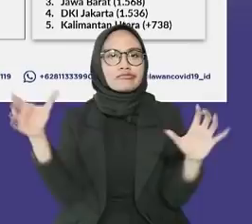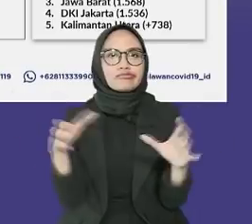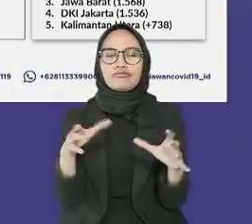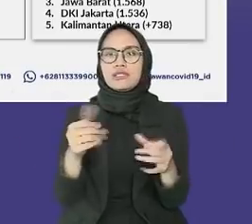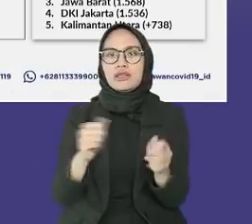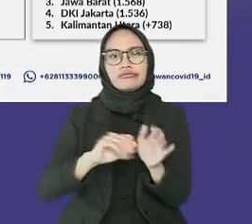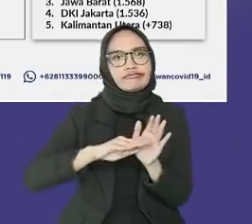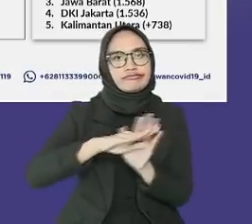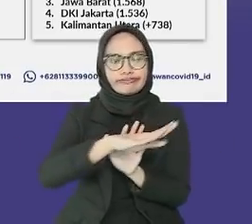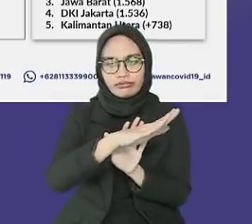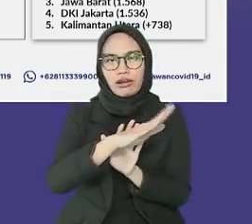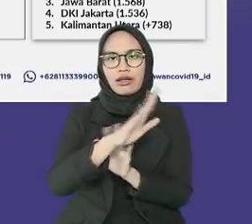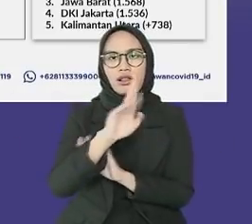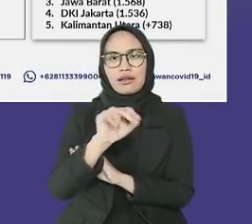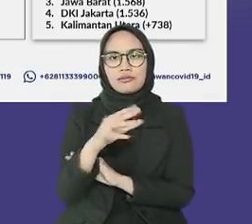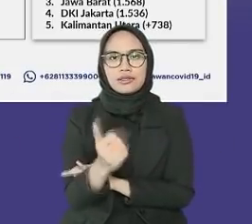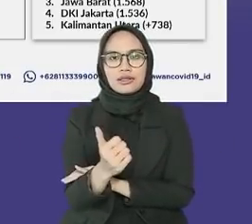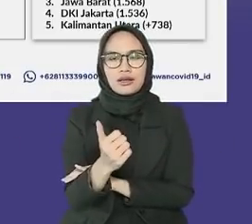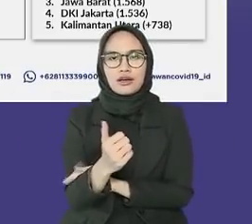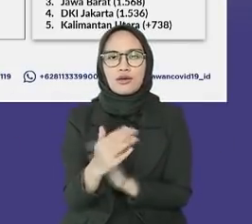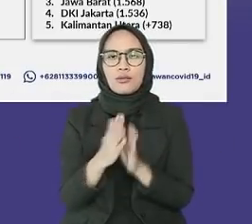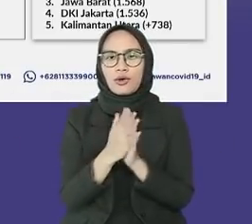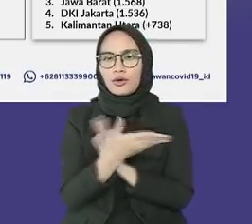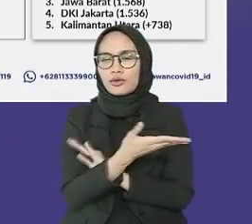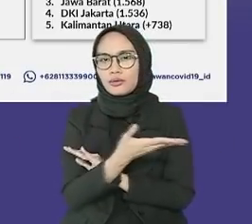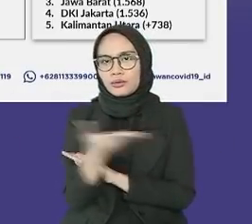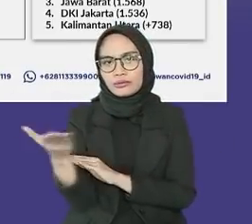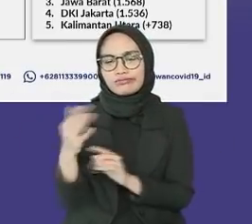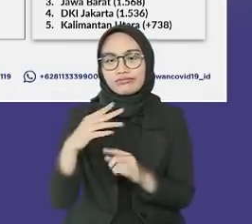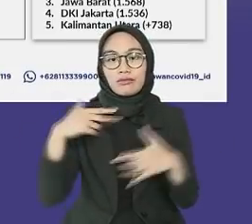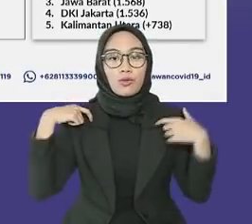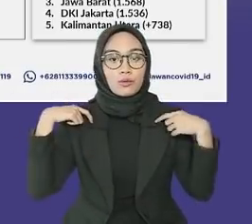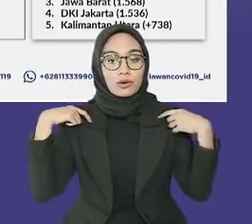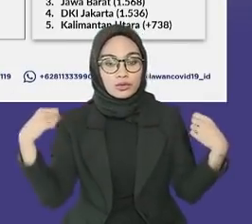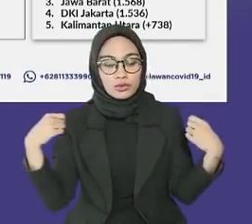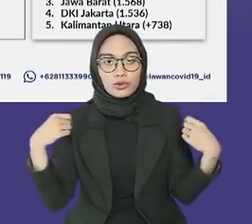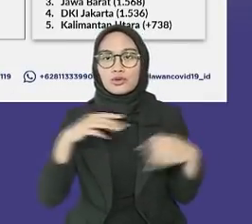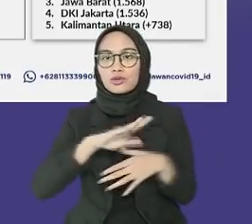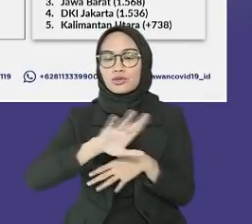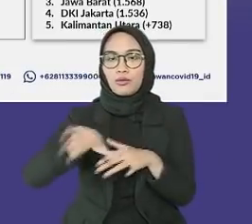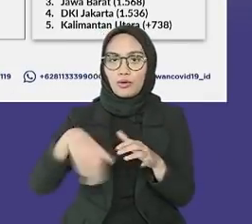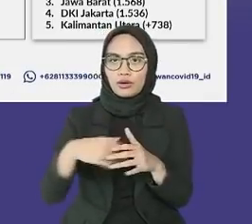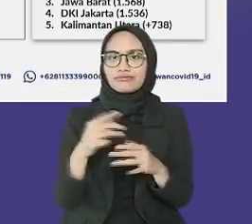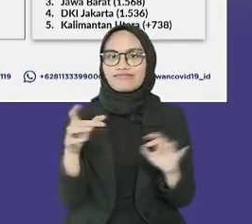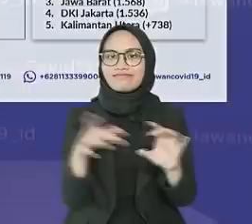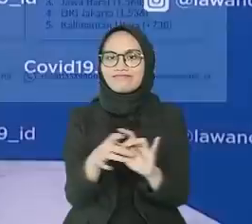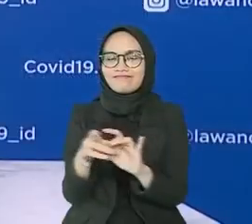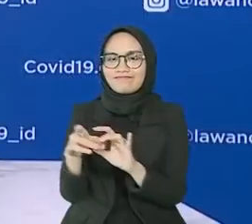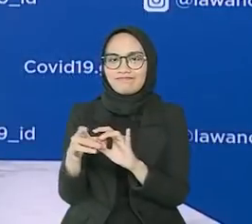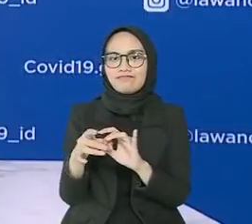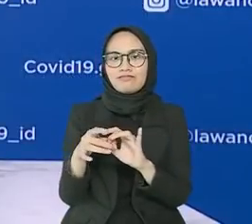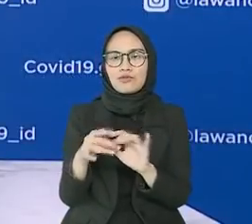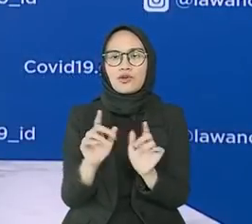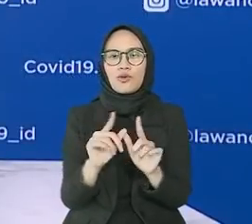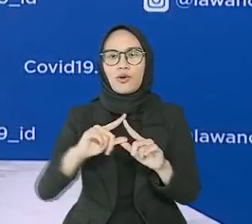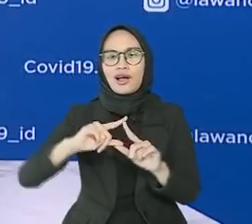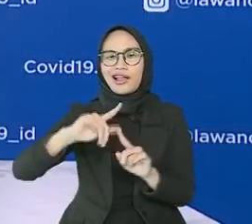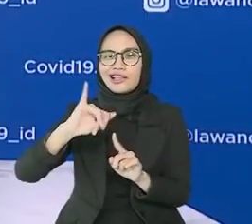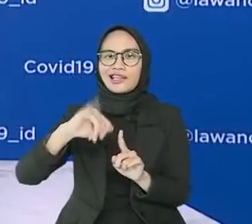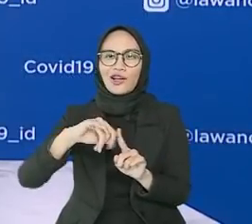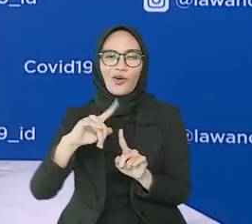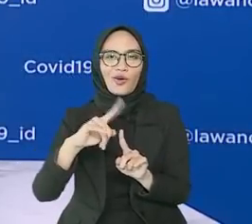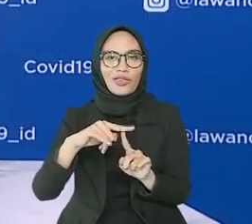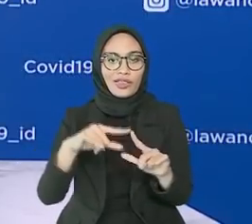kota dari kabupaten kota ini untuk terus membaca menganalisis data. Bupati dan wali kota dapat